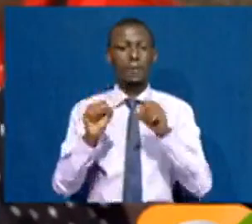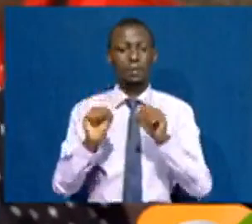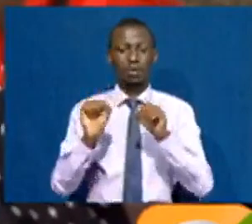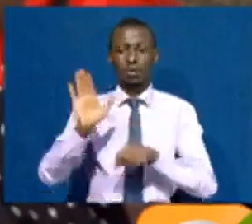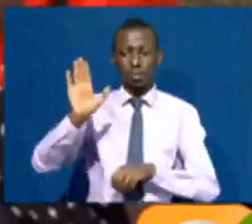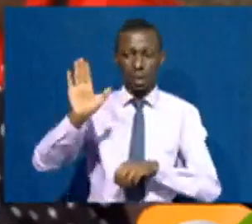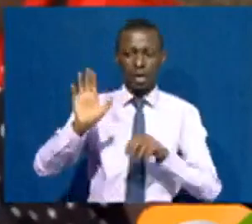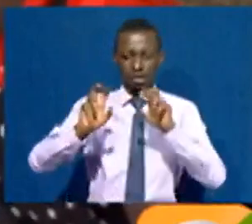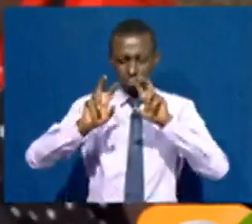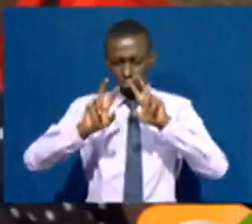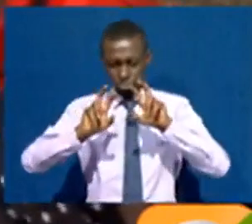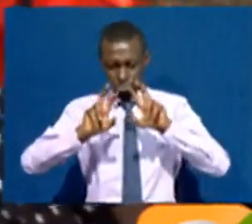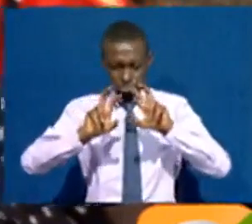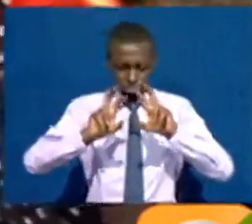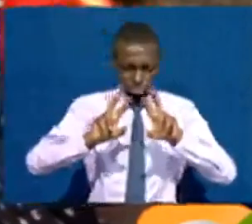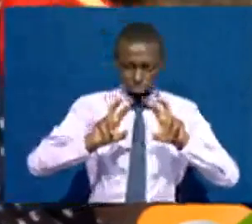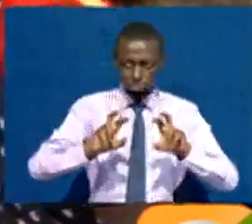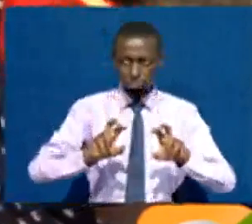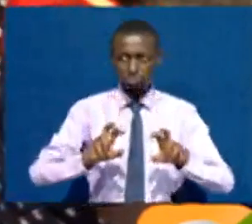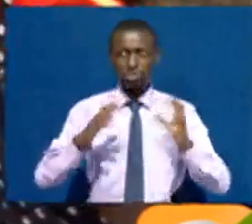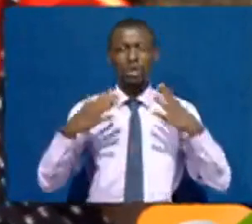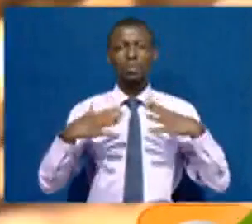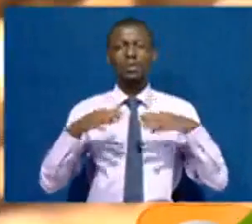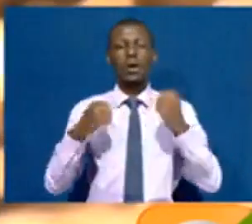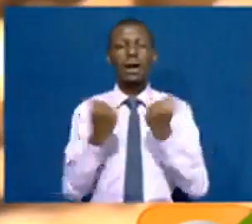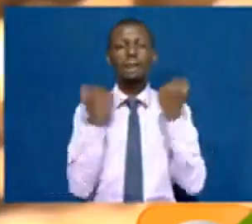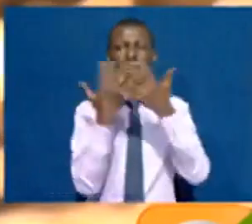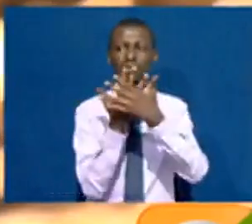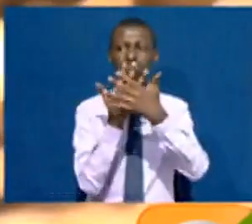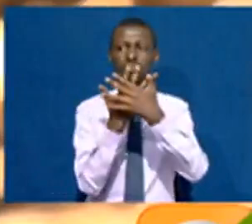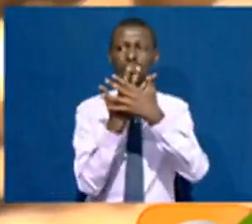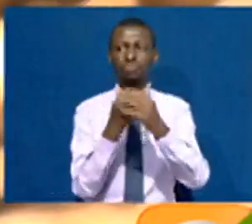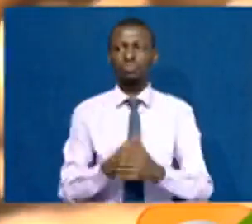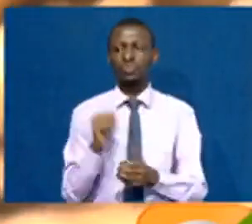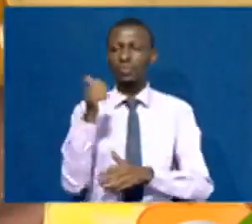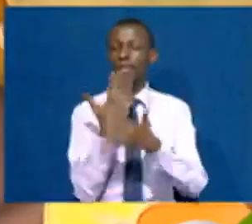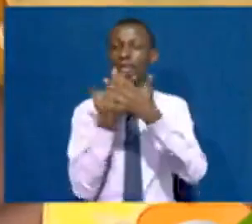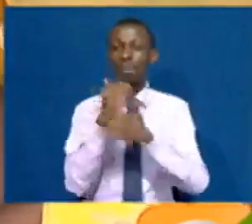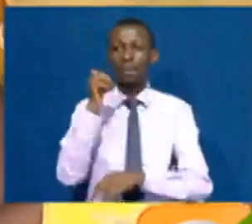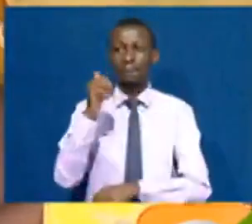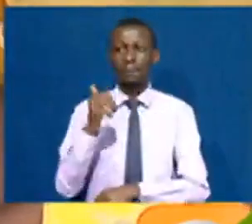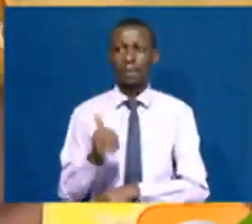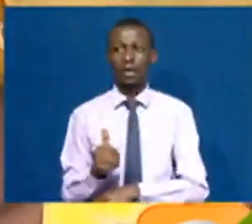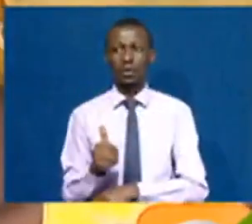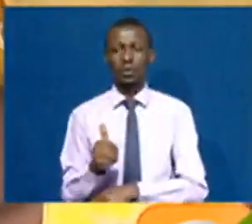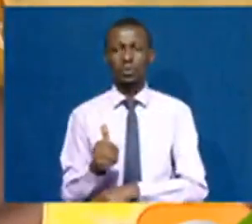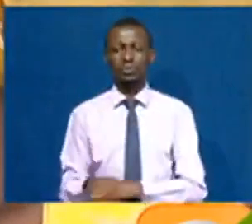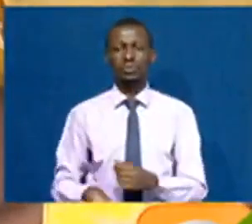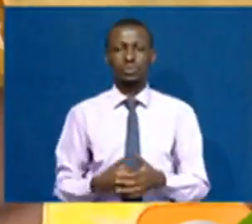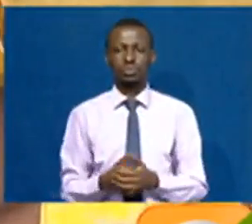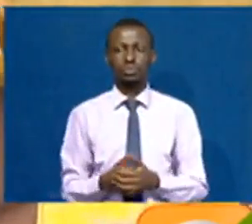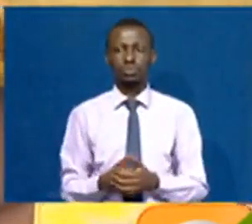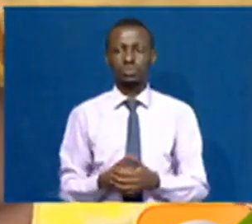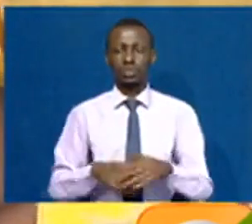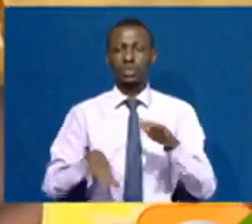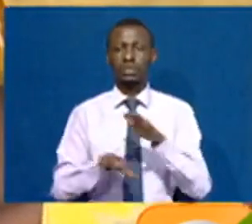uchunguzi Hawa Watu waweze kupatikana kufikia Sasa hakuna aliyekamatwa kutokana na tukio HiLo Naibu